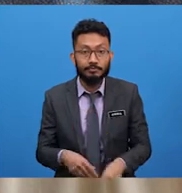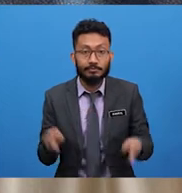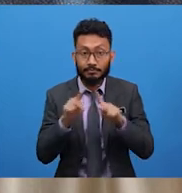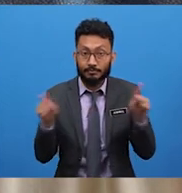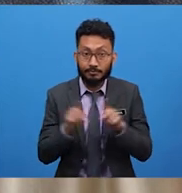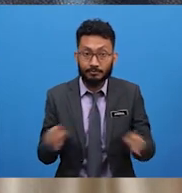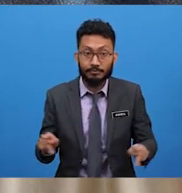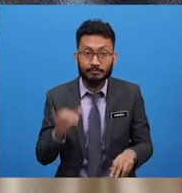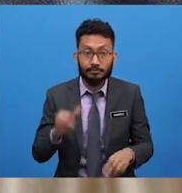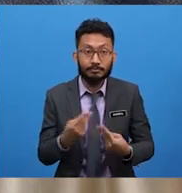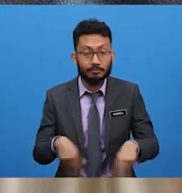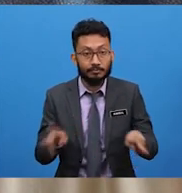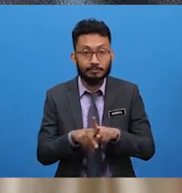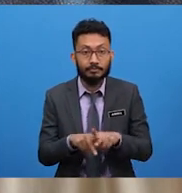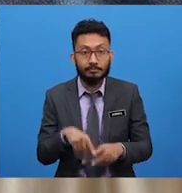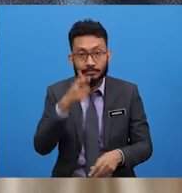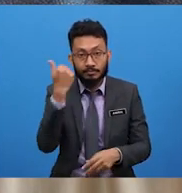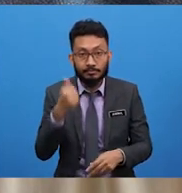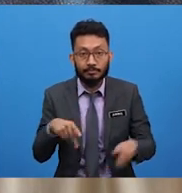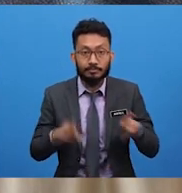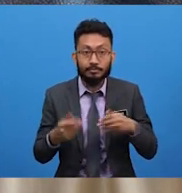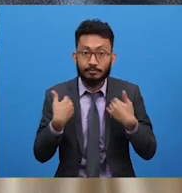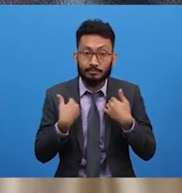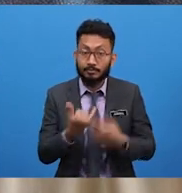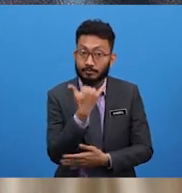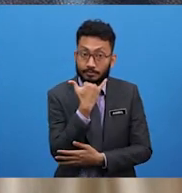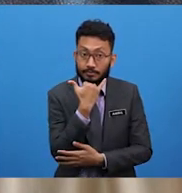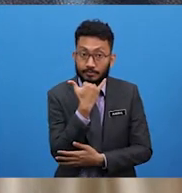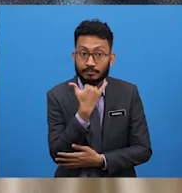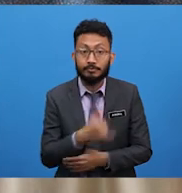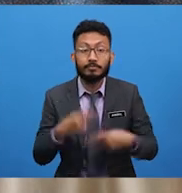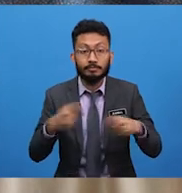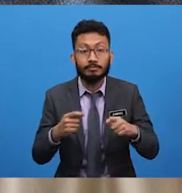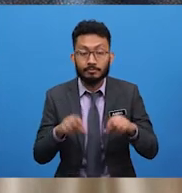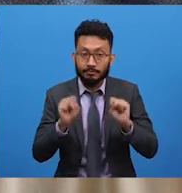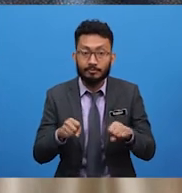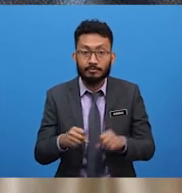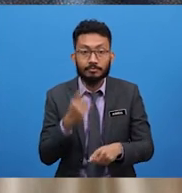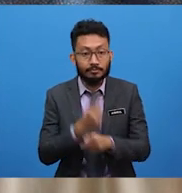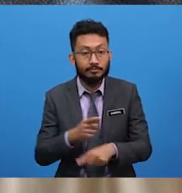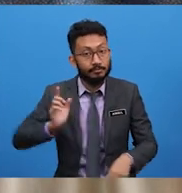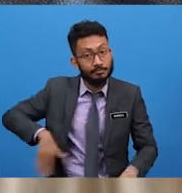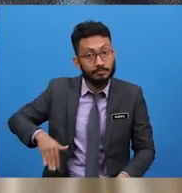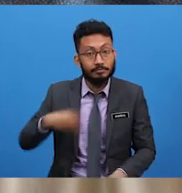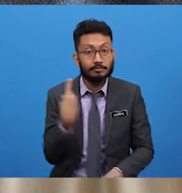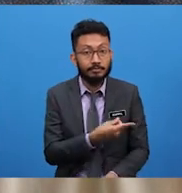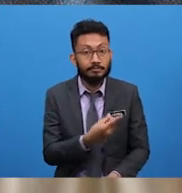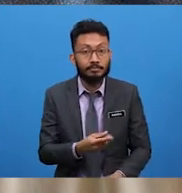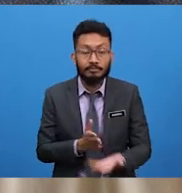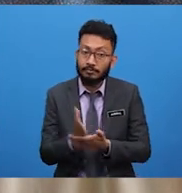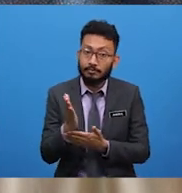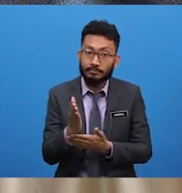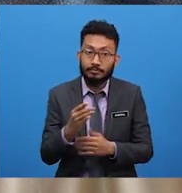penting kerana jika terdapat kesilapan pada pola, ia masih boleh dibetulkan sebelum kita meneruskan